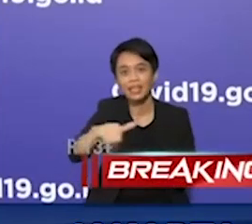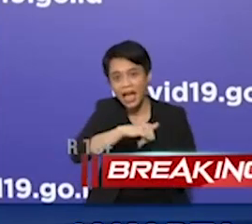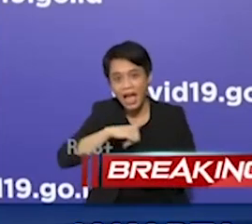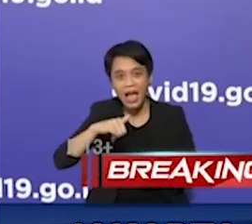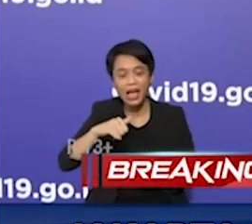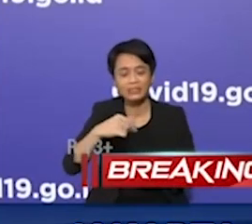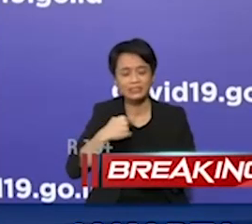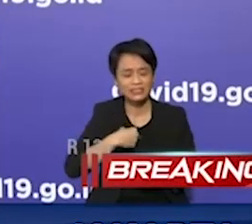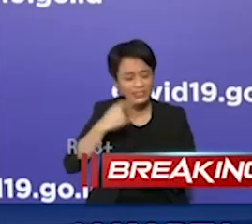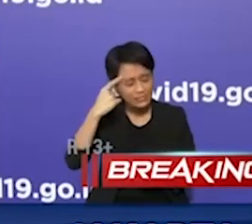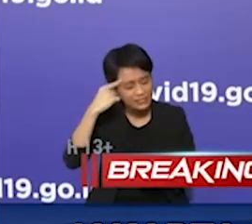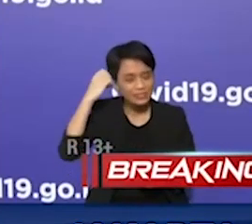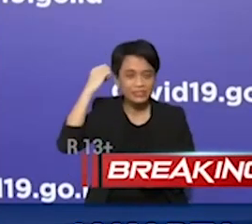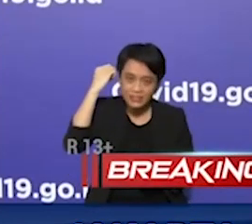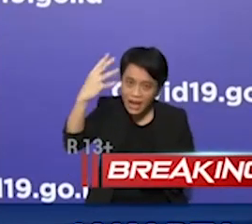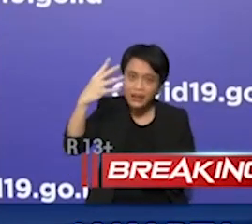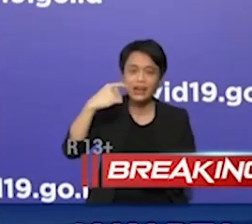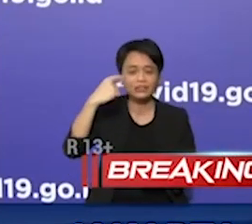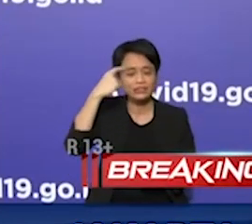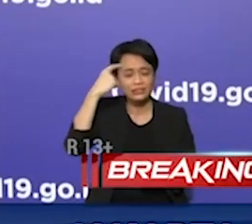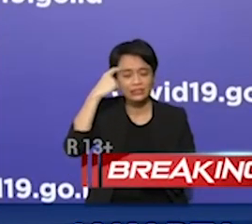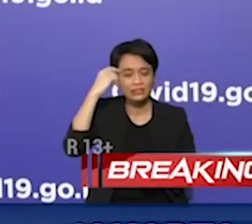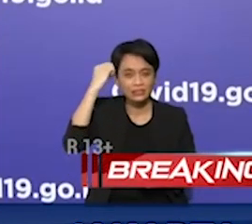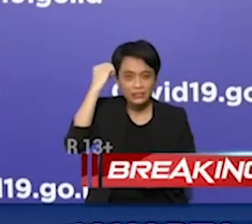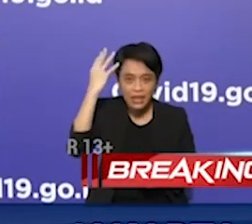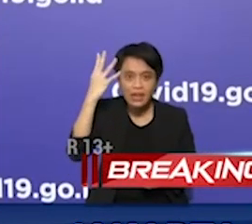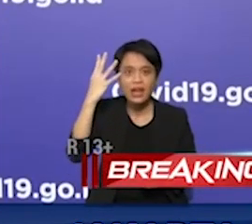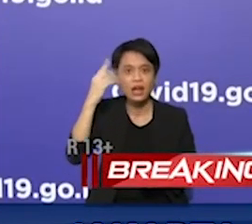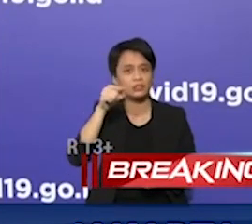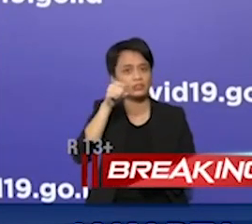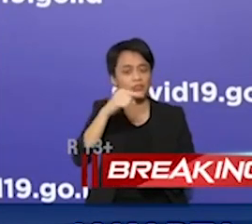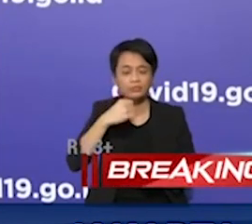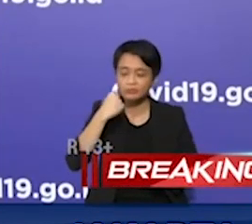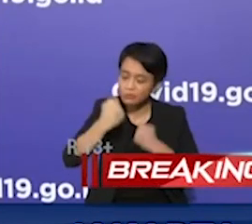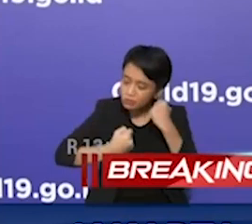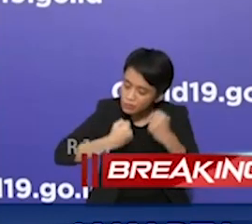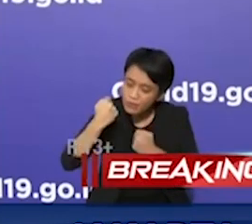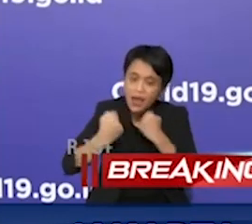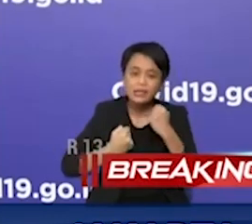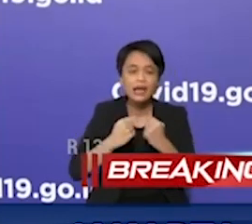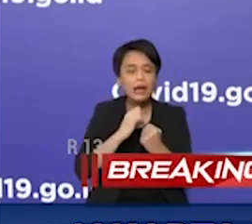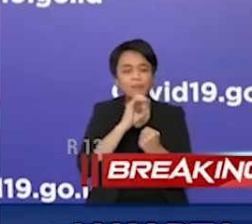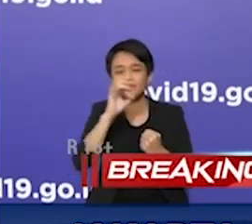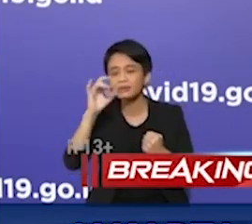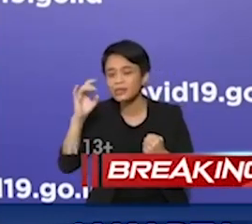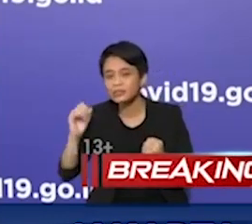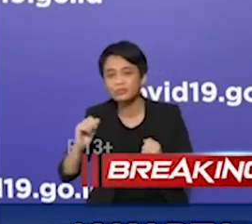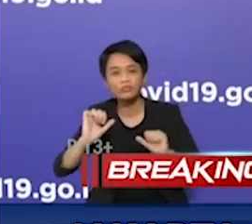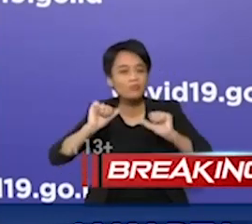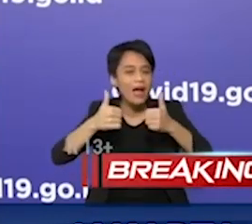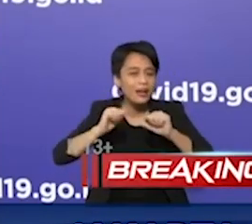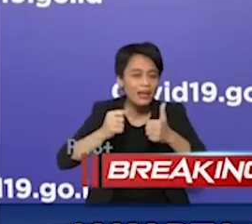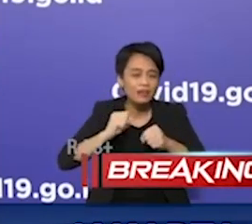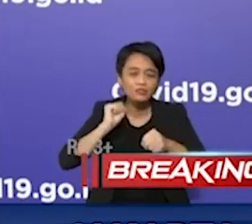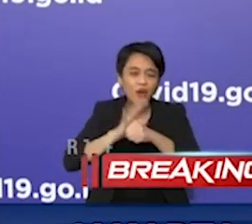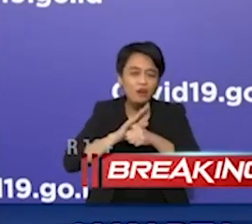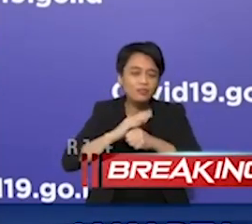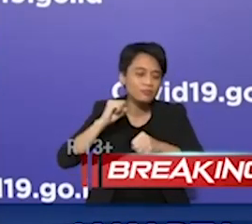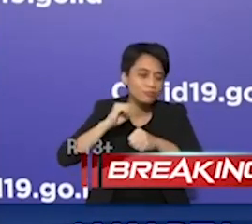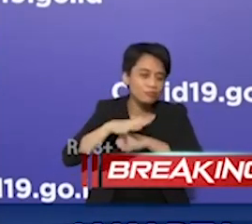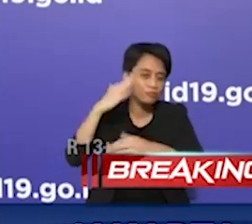menyadari ini dan kemudian mengupayakan berbagai hal untuk mencegah terjadinya